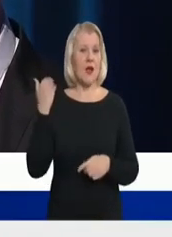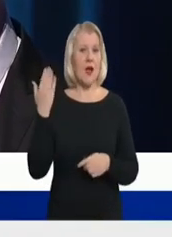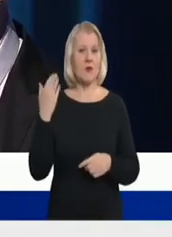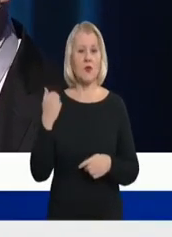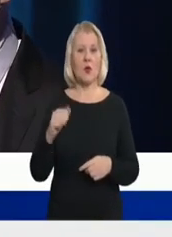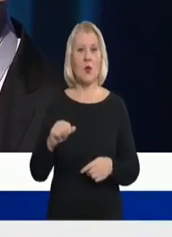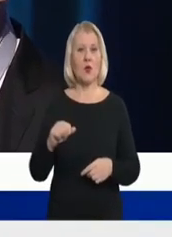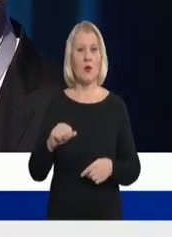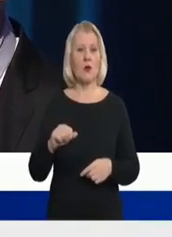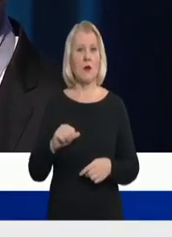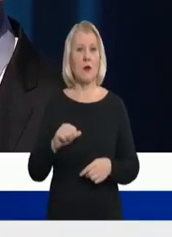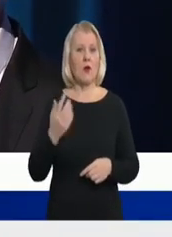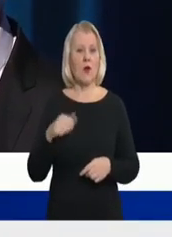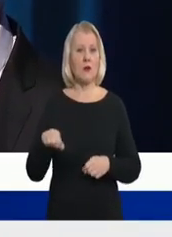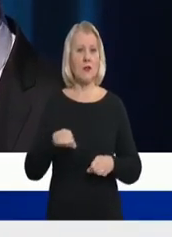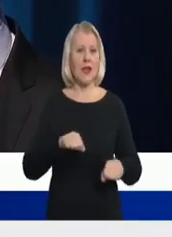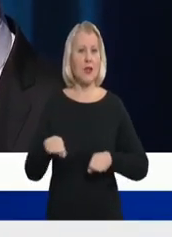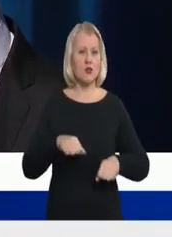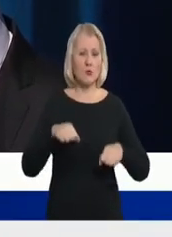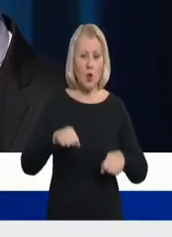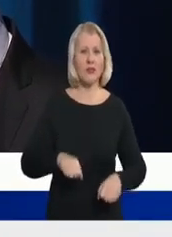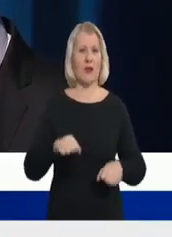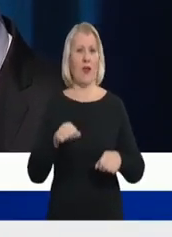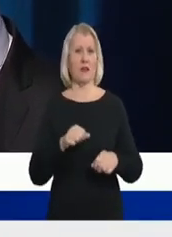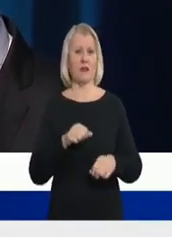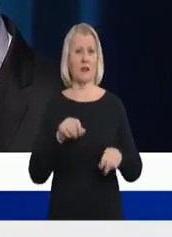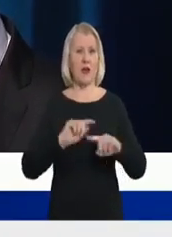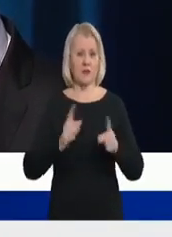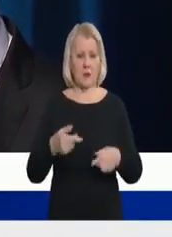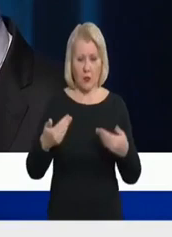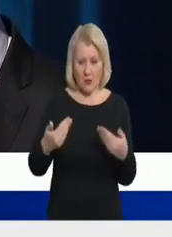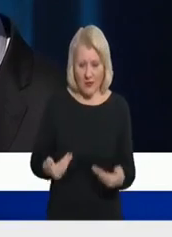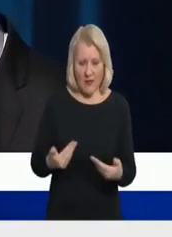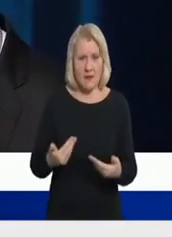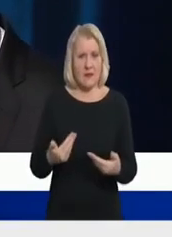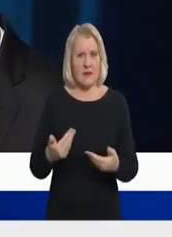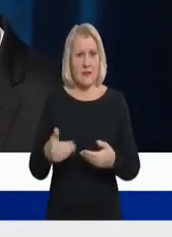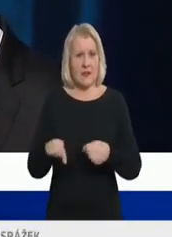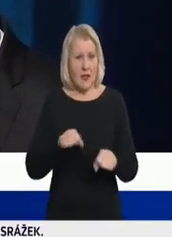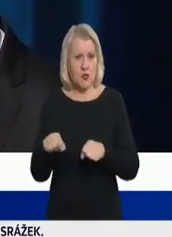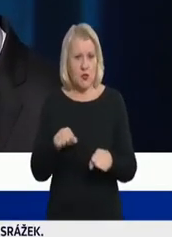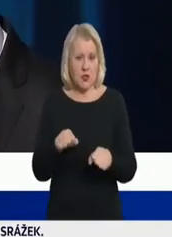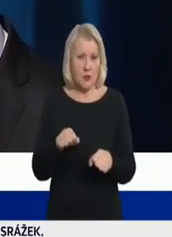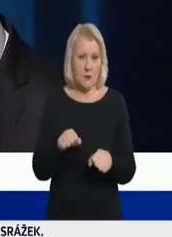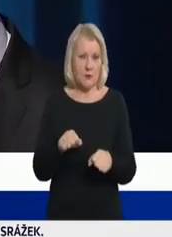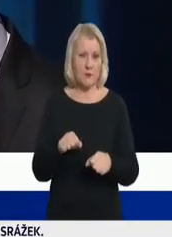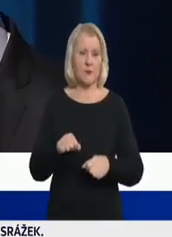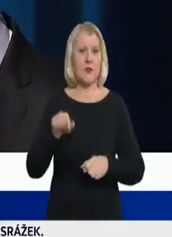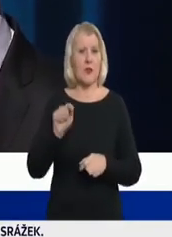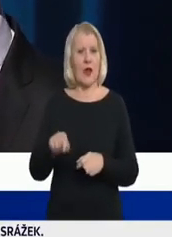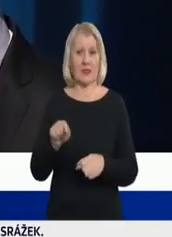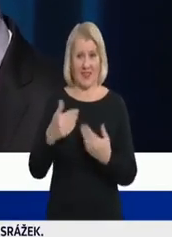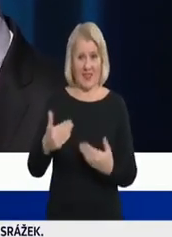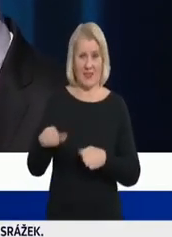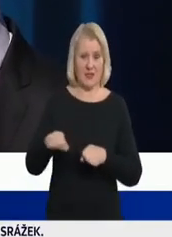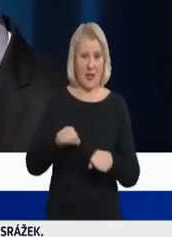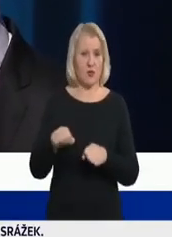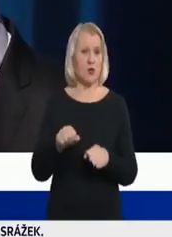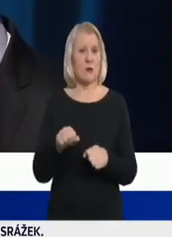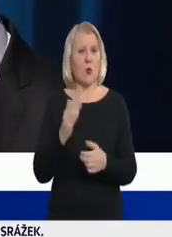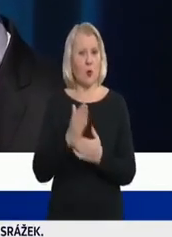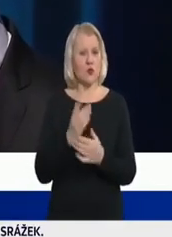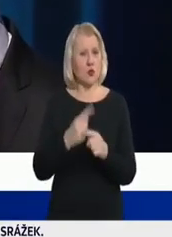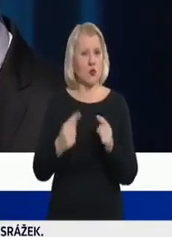V totalitním režimu a konec konců i v tomhle, který má tendenci k tomu svobodu slova, čím dál tím